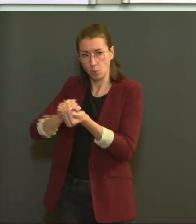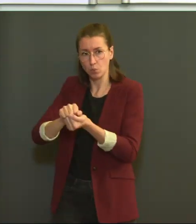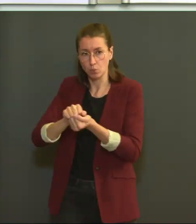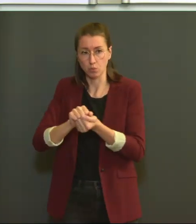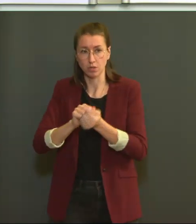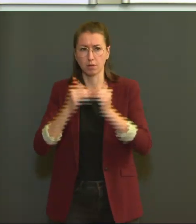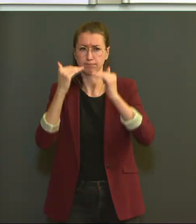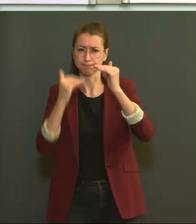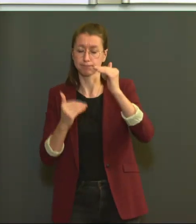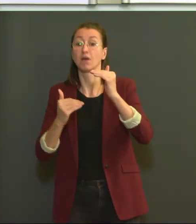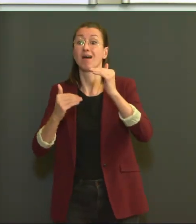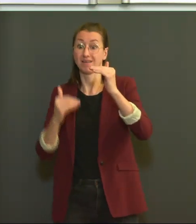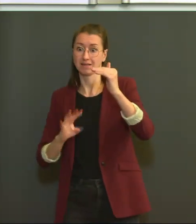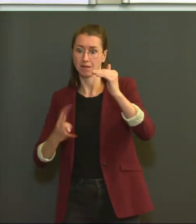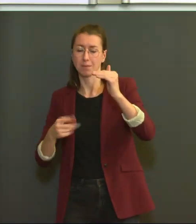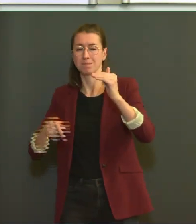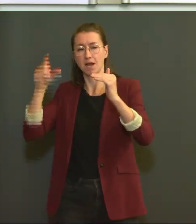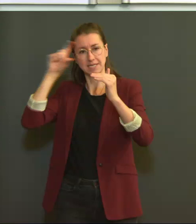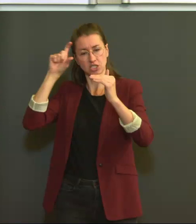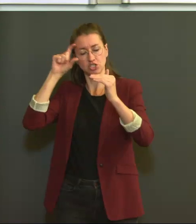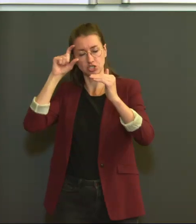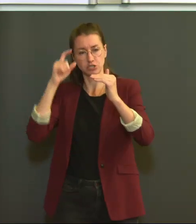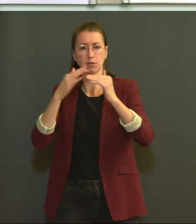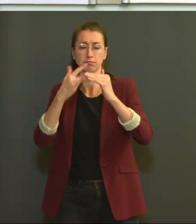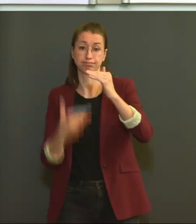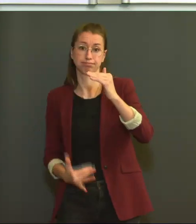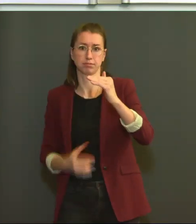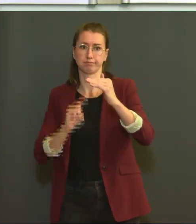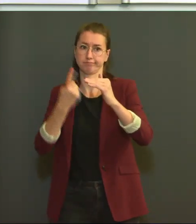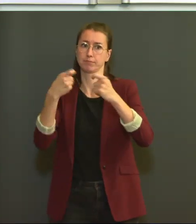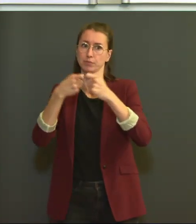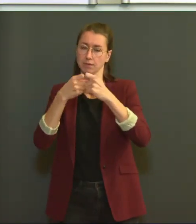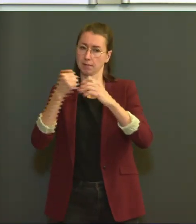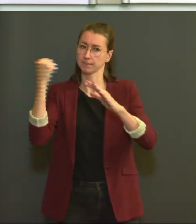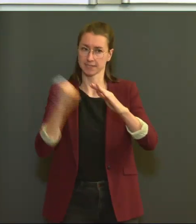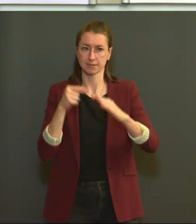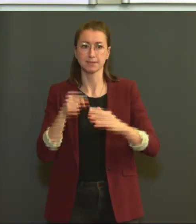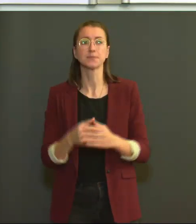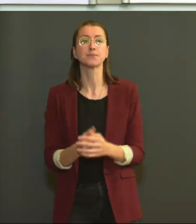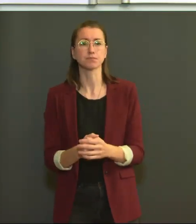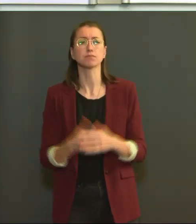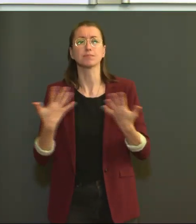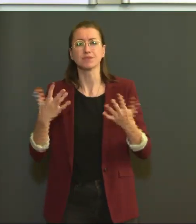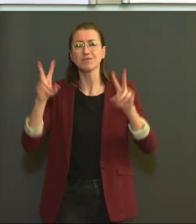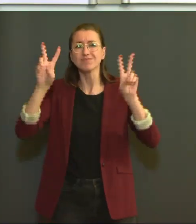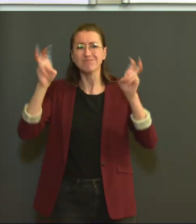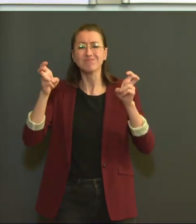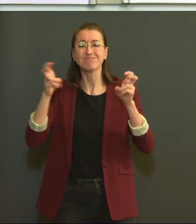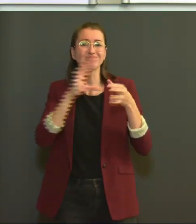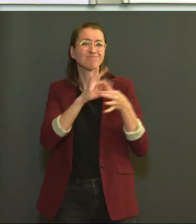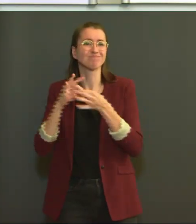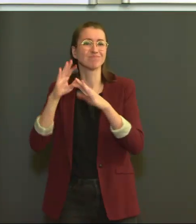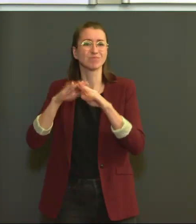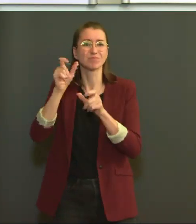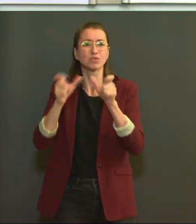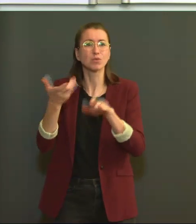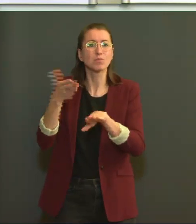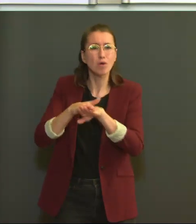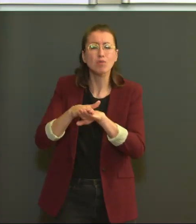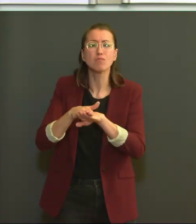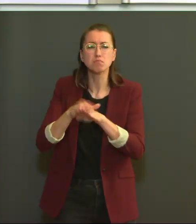Enfin, le taux de mortalité continue à fluctuer de 2 à 3 décès par jour